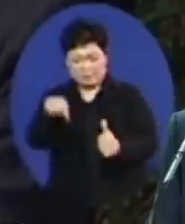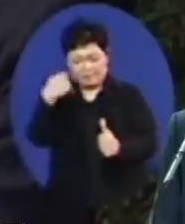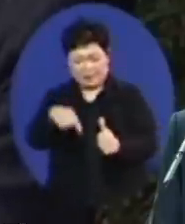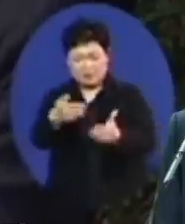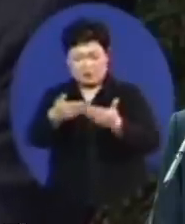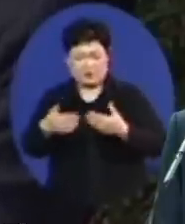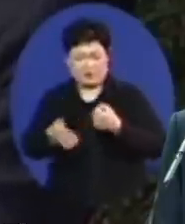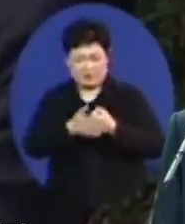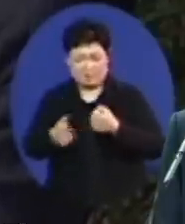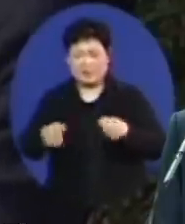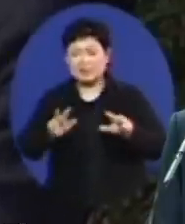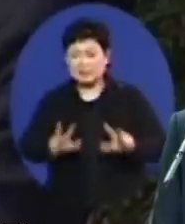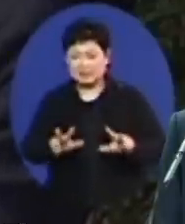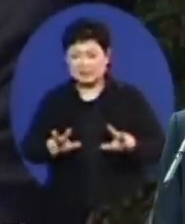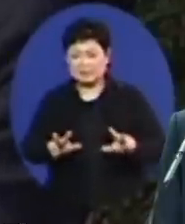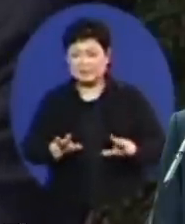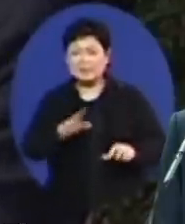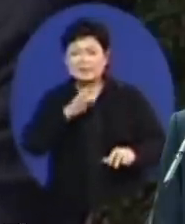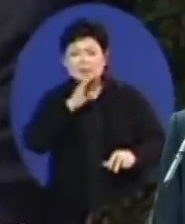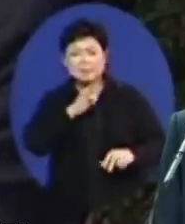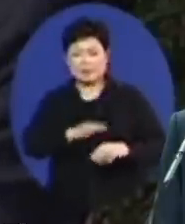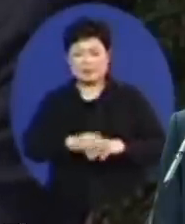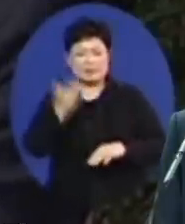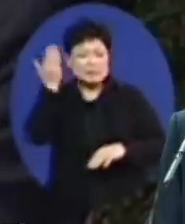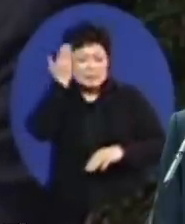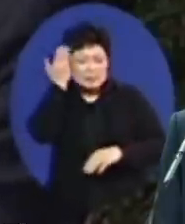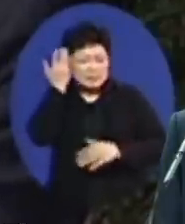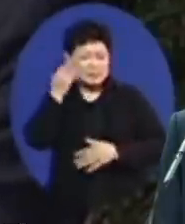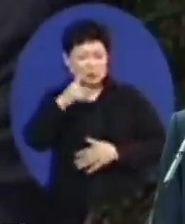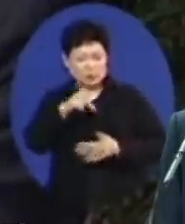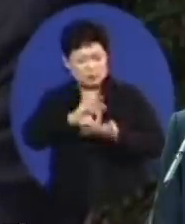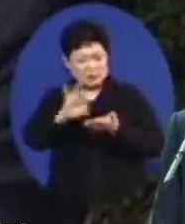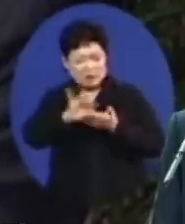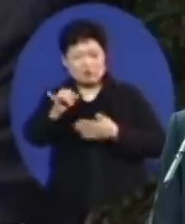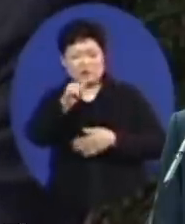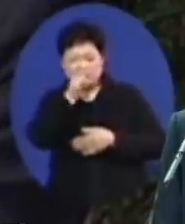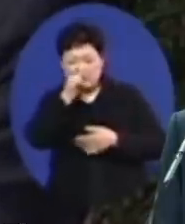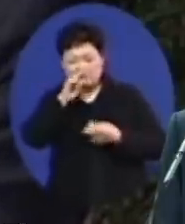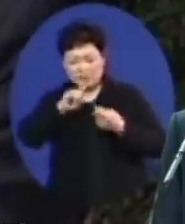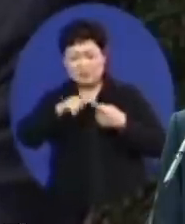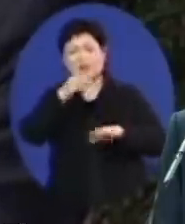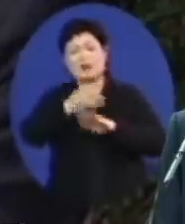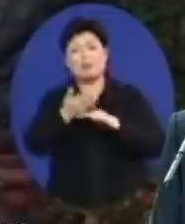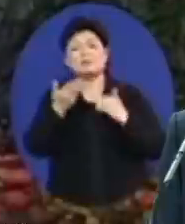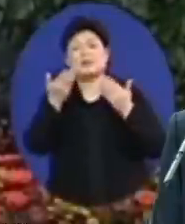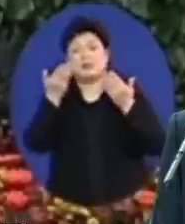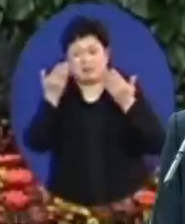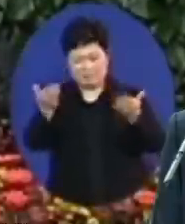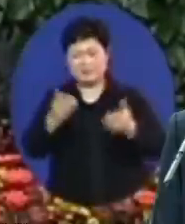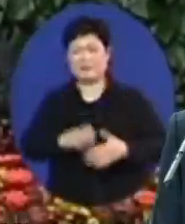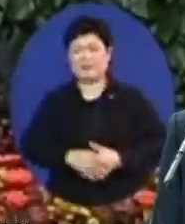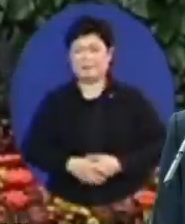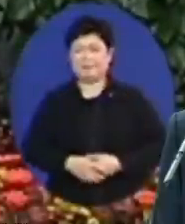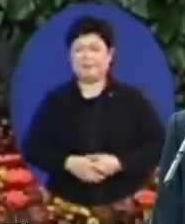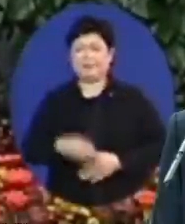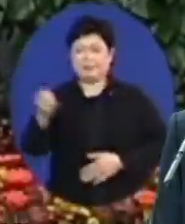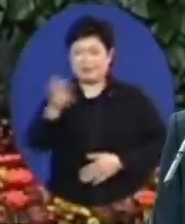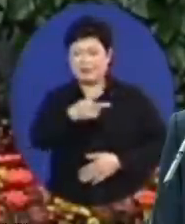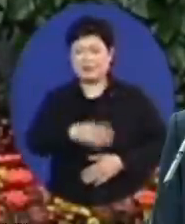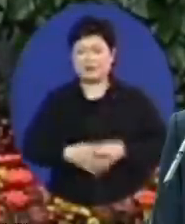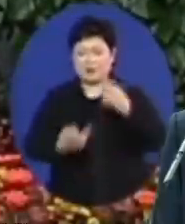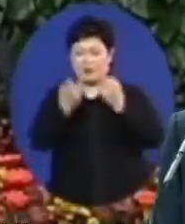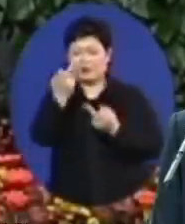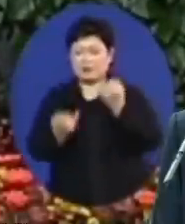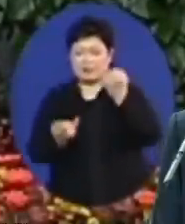주셨으니 오늘날 이만한 지식도 사용할 수 있는 것을 생각할 때 감사하지 않을 수 없는 것입니다. 그리고